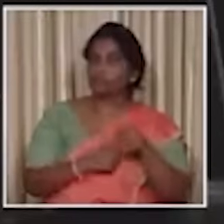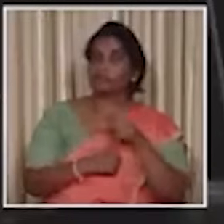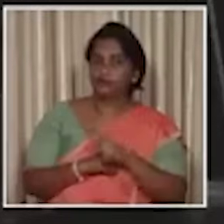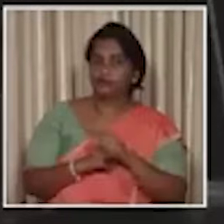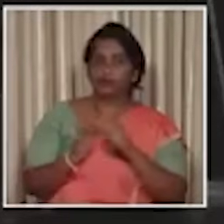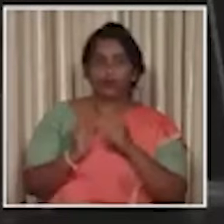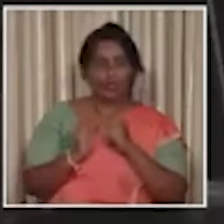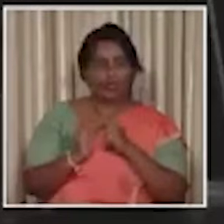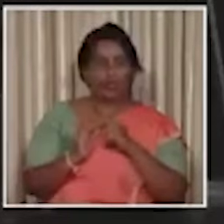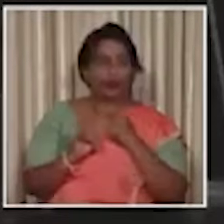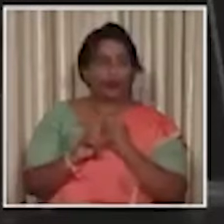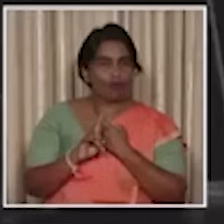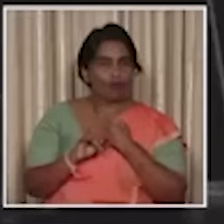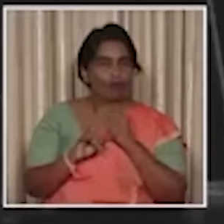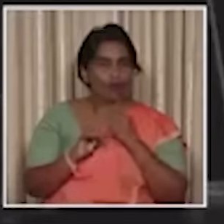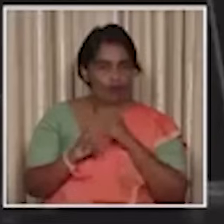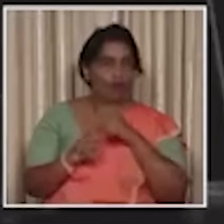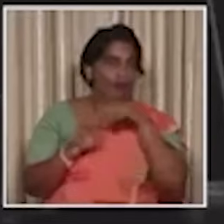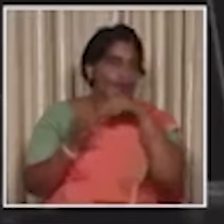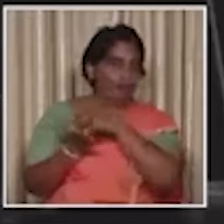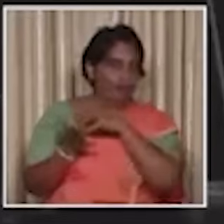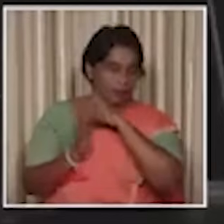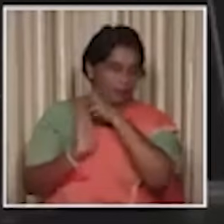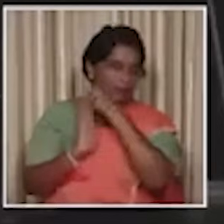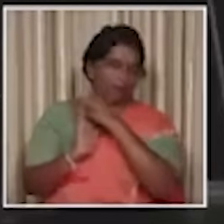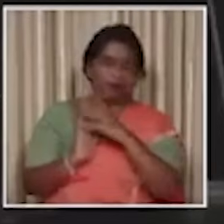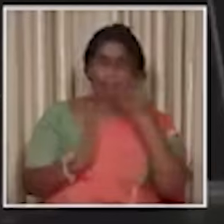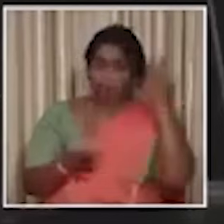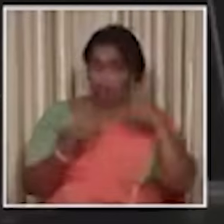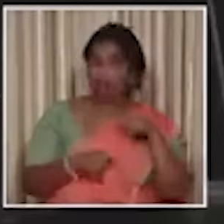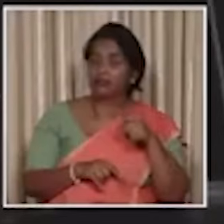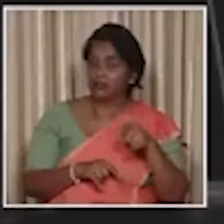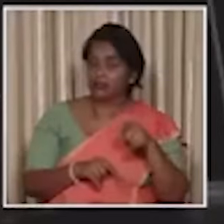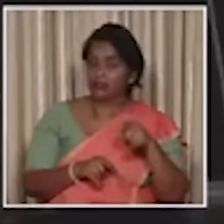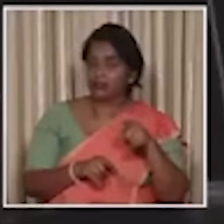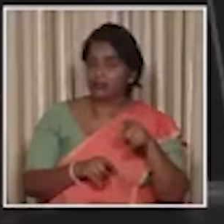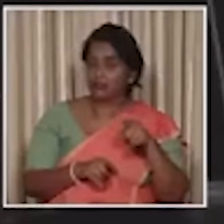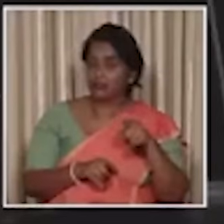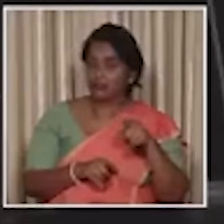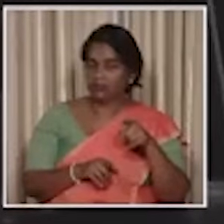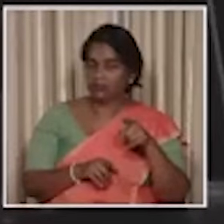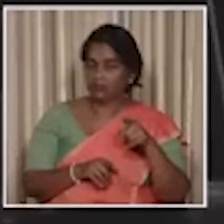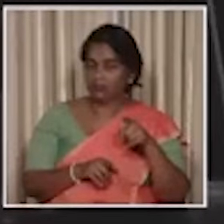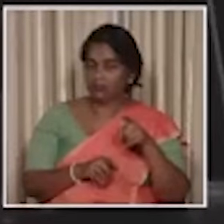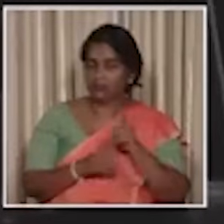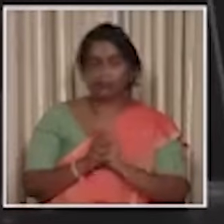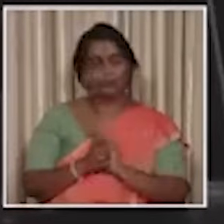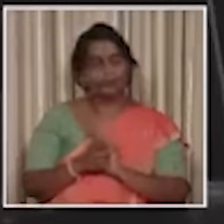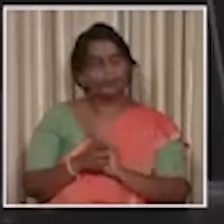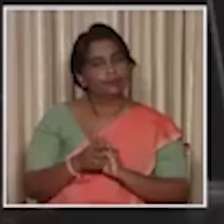ஆகிய துயிலும் இல்லங்கள், கிளிநொச்சி மாவட்டத்தின் தீராவில் துயிலும் இல்லம், முல்லைத்தீவு மாவட்டத்தின் முள்ளியவளை, ஆலங்குளம்,